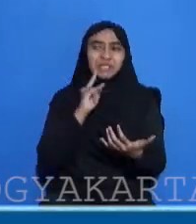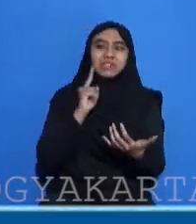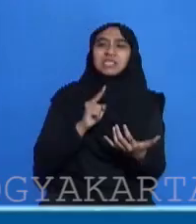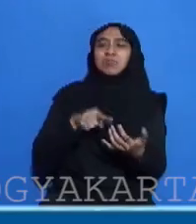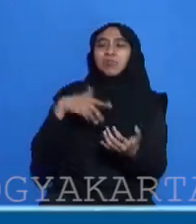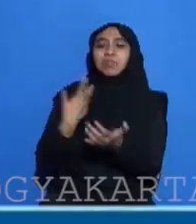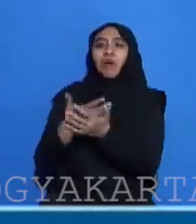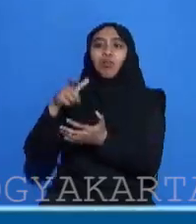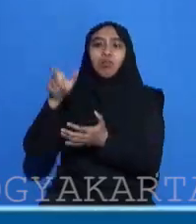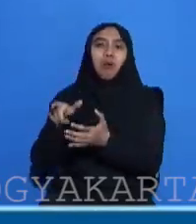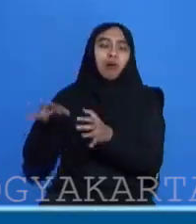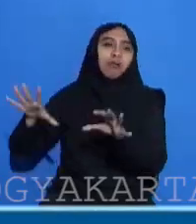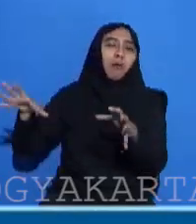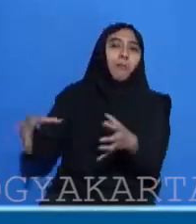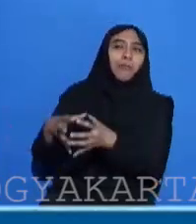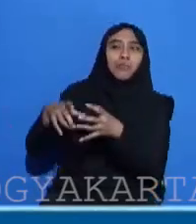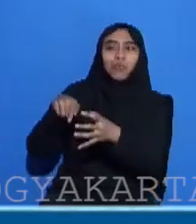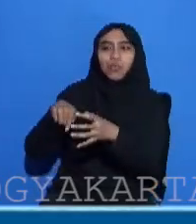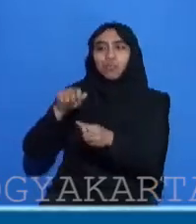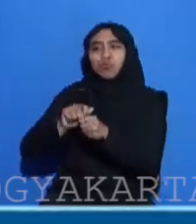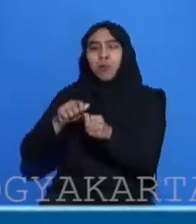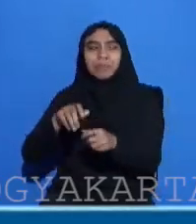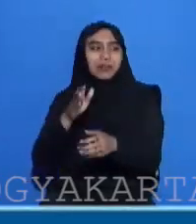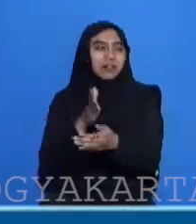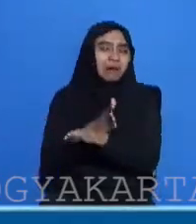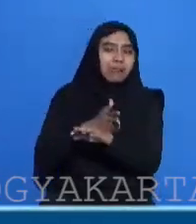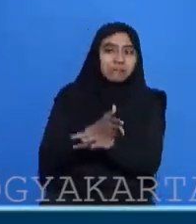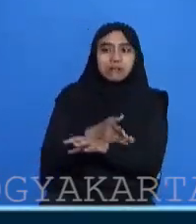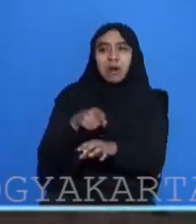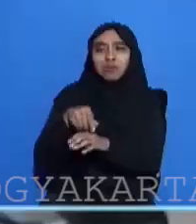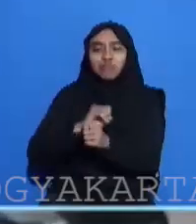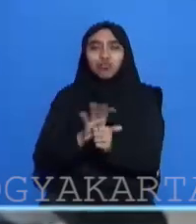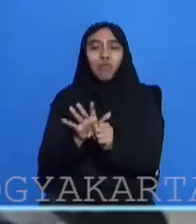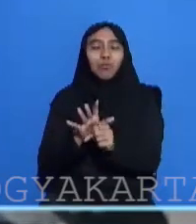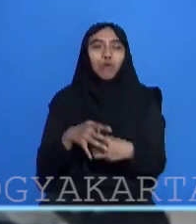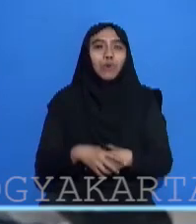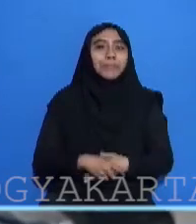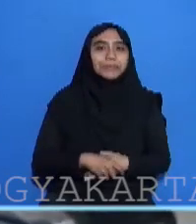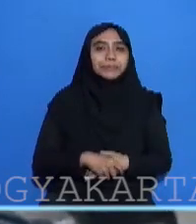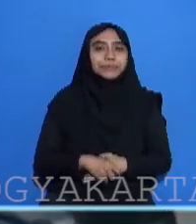produsen kerajinan serat alam enggang wonten ing laladan Kabupaten Kulon Progo